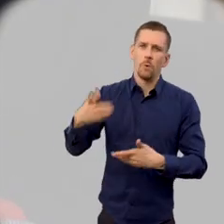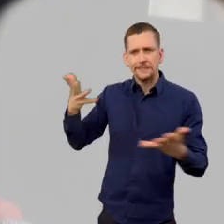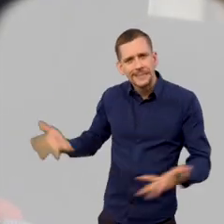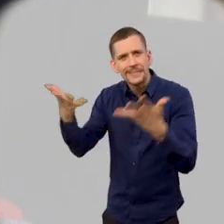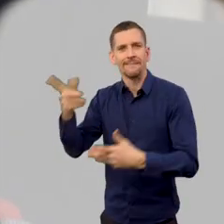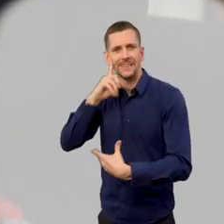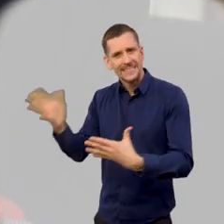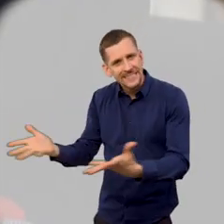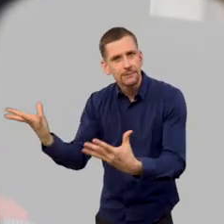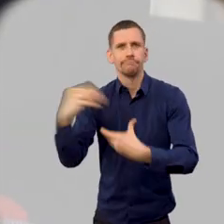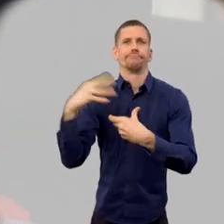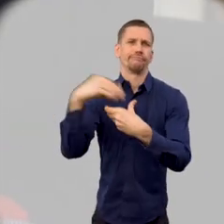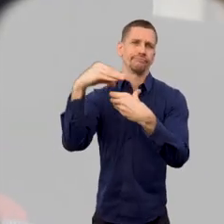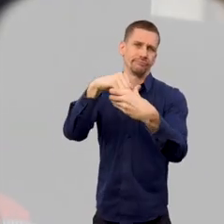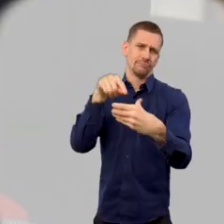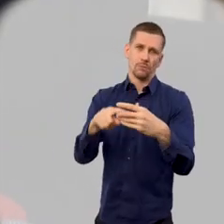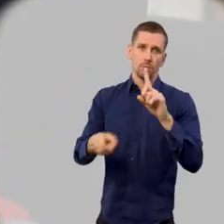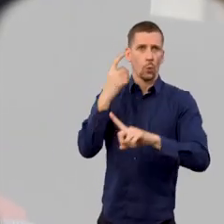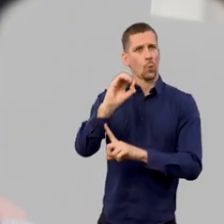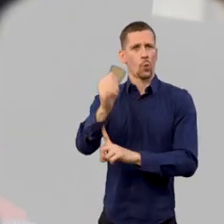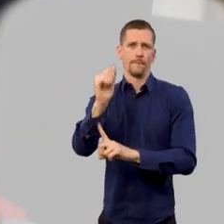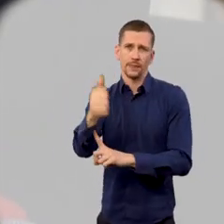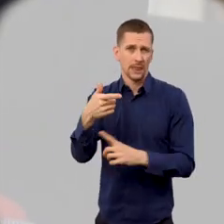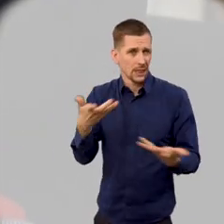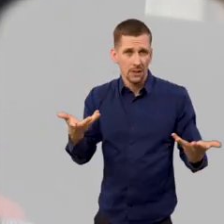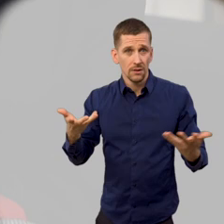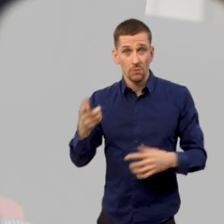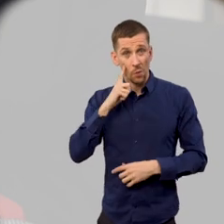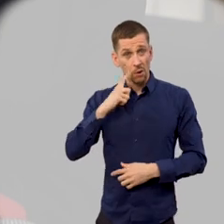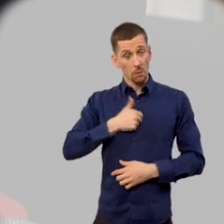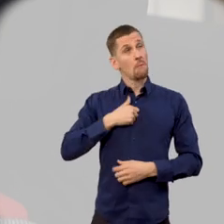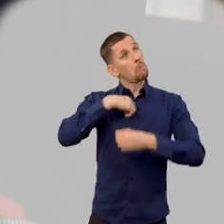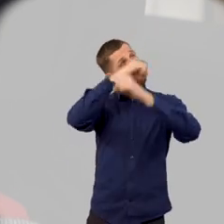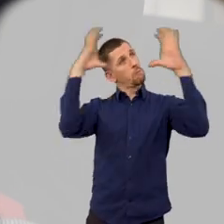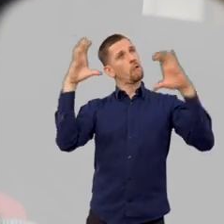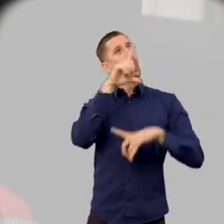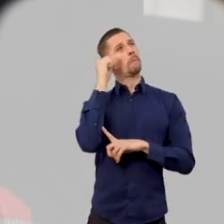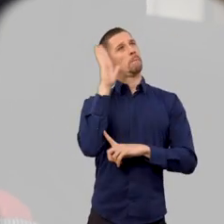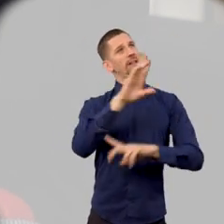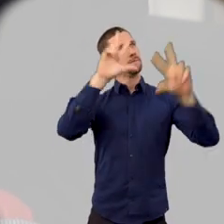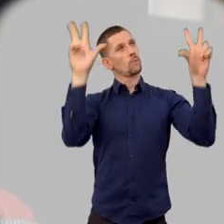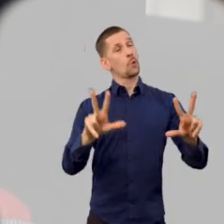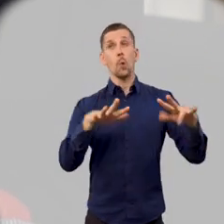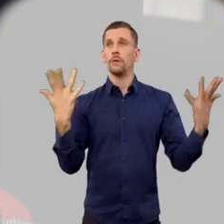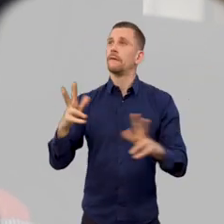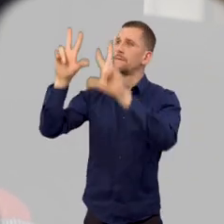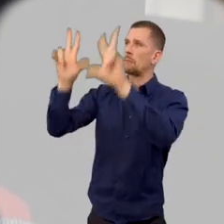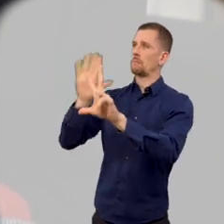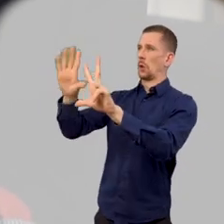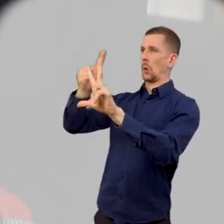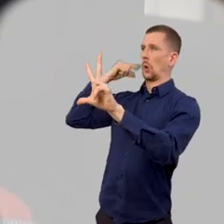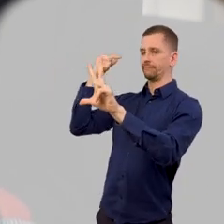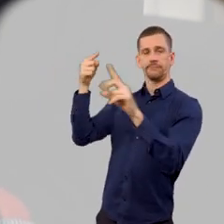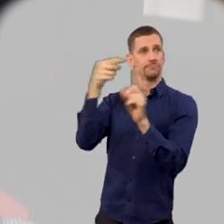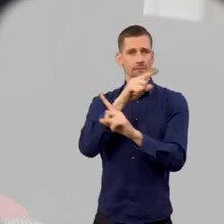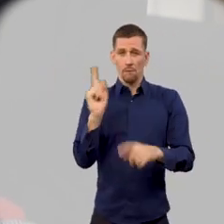trouve que c'est important de pousser les filles justement à venir dans ce genre de formation, puisque c'est vrai que moi aussi, à la base, j'assimilais l'homme à l'informatique, ou